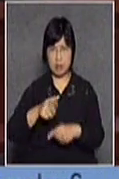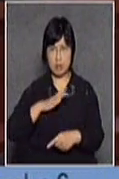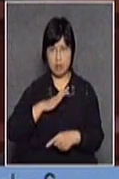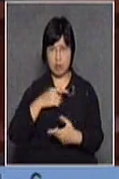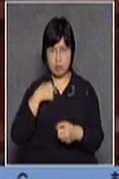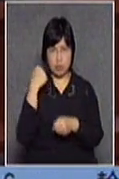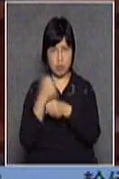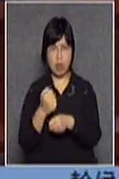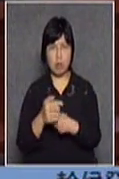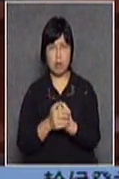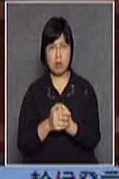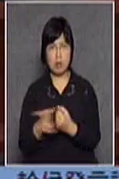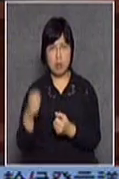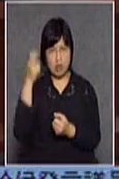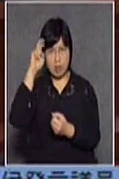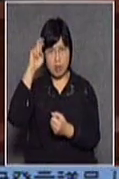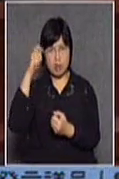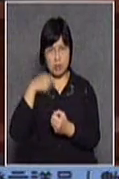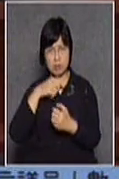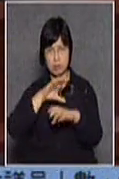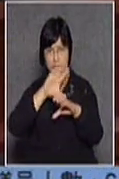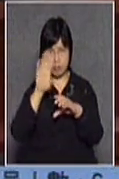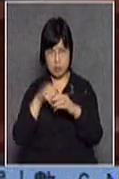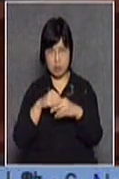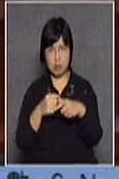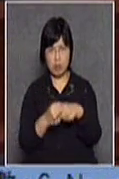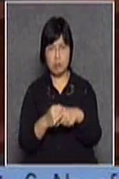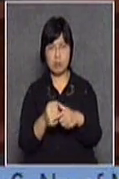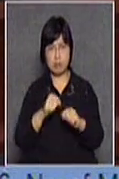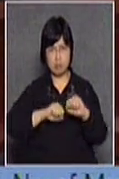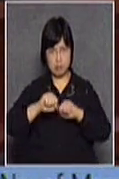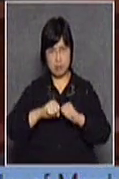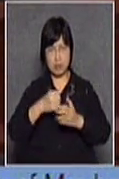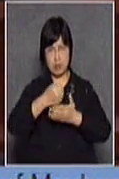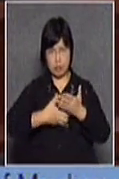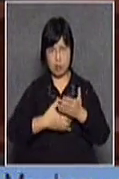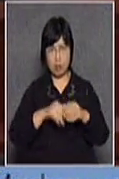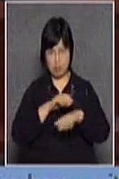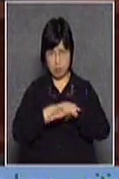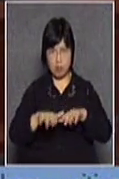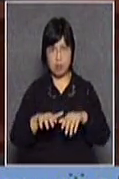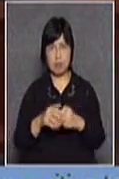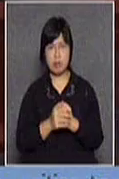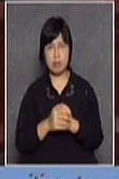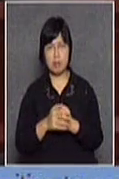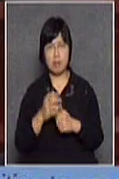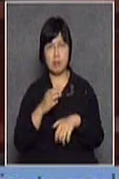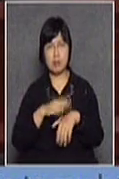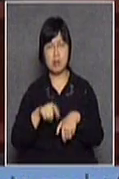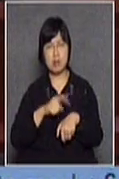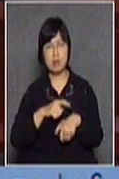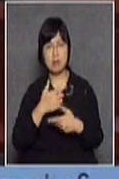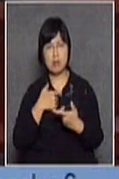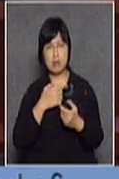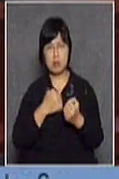做的，他的考慮是要整體的公共秩序、公共安全以及日常生活的市民他